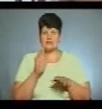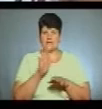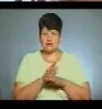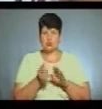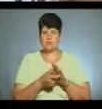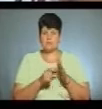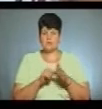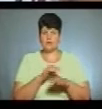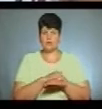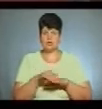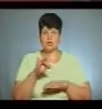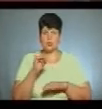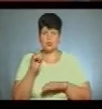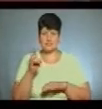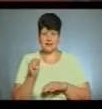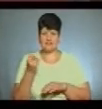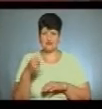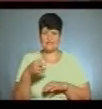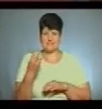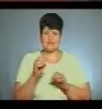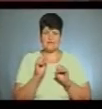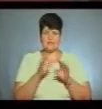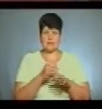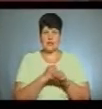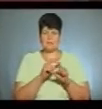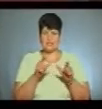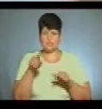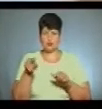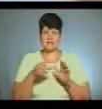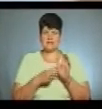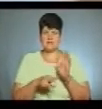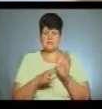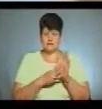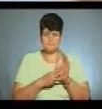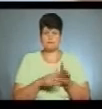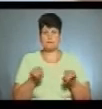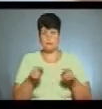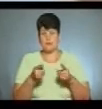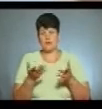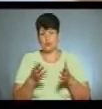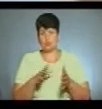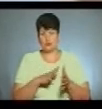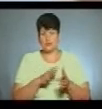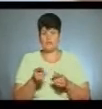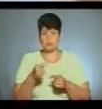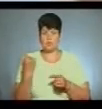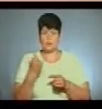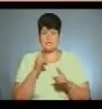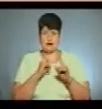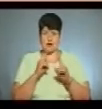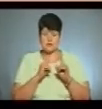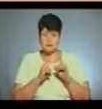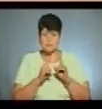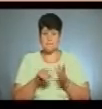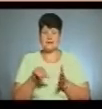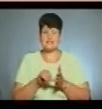приміщення на вулиці Руській, 23, передали аптеці номер 78, засновником і власністю якої була Тернопільська обласна рада.